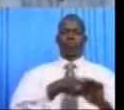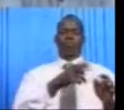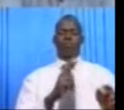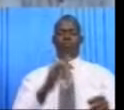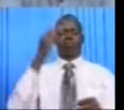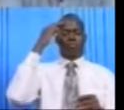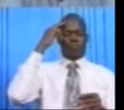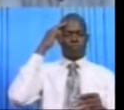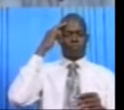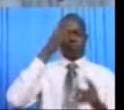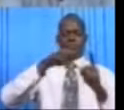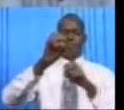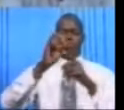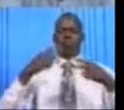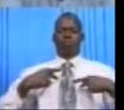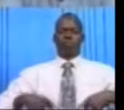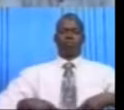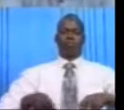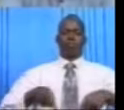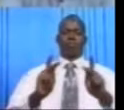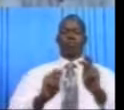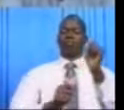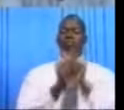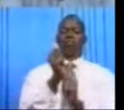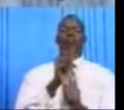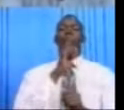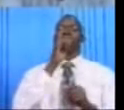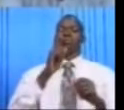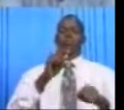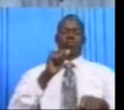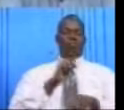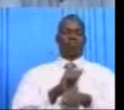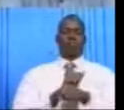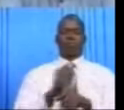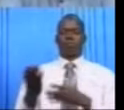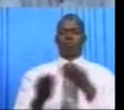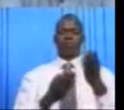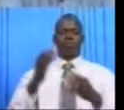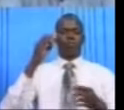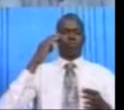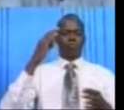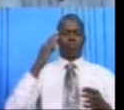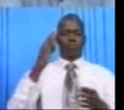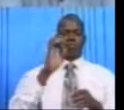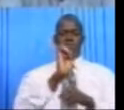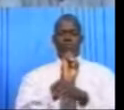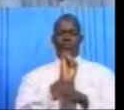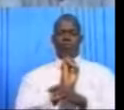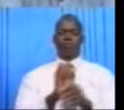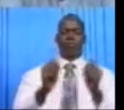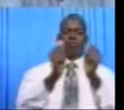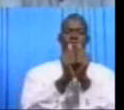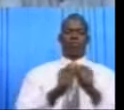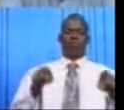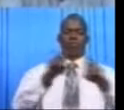Conscient que son état physique ne lui permet plus d'être efficient au service de l'Évangile et de l'Église avec la